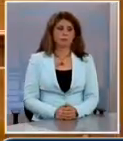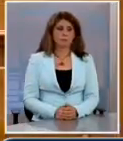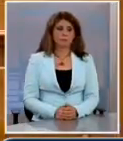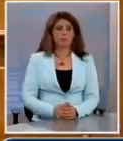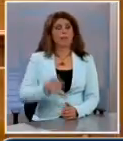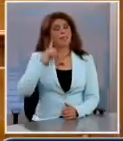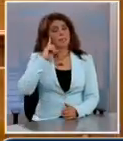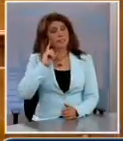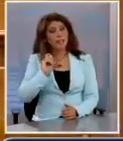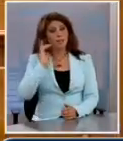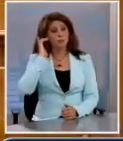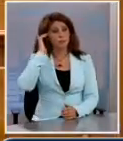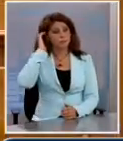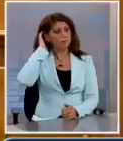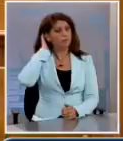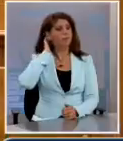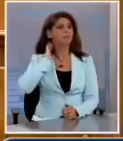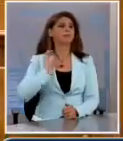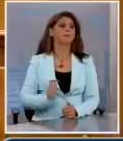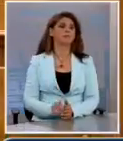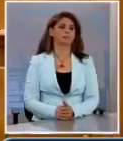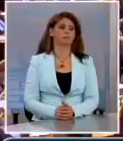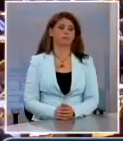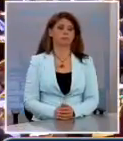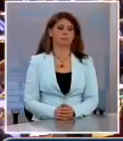Ξέρουμε λοιπόν... Παρακαλώ ησυχία.